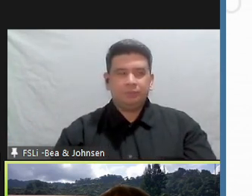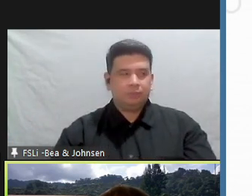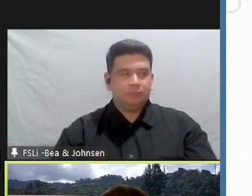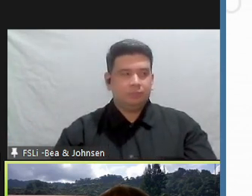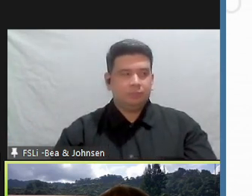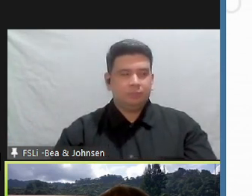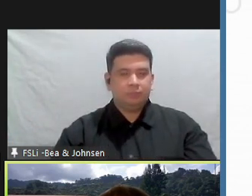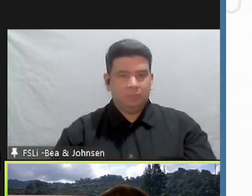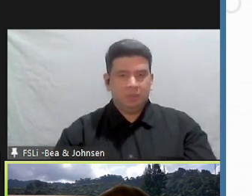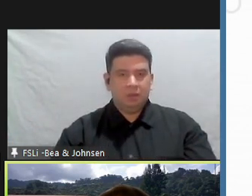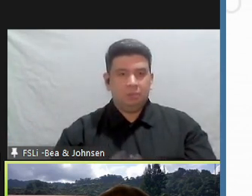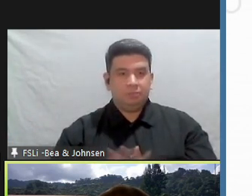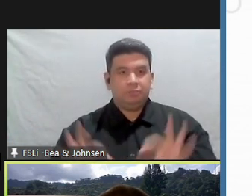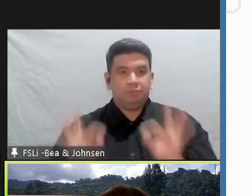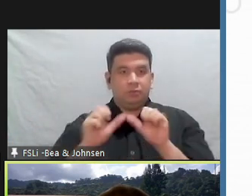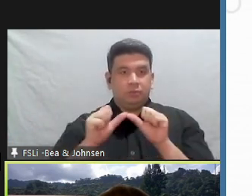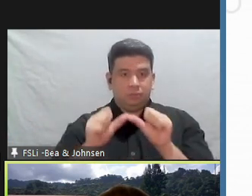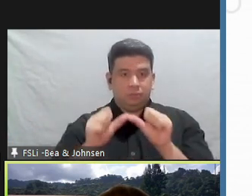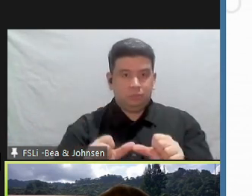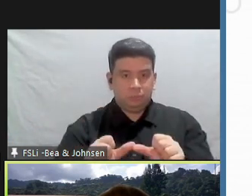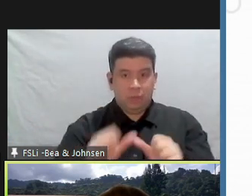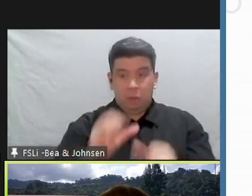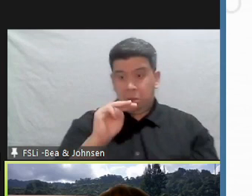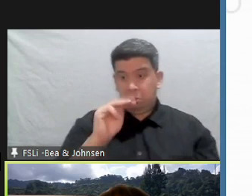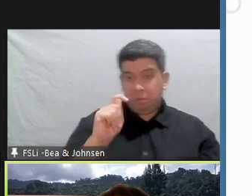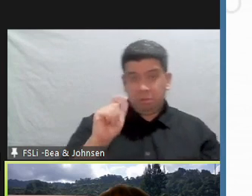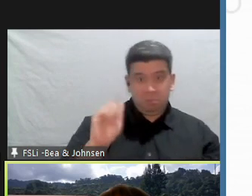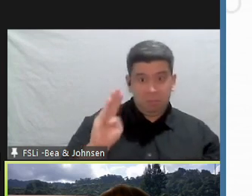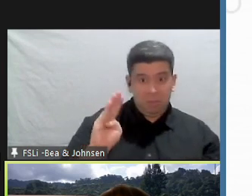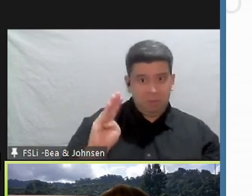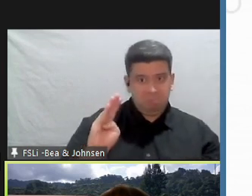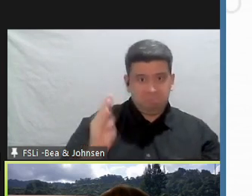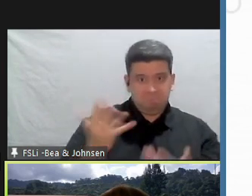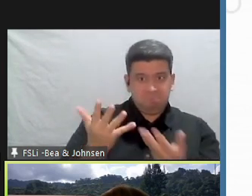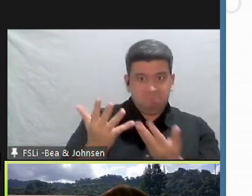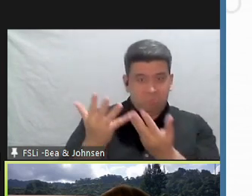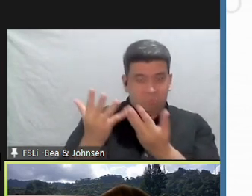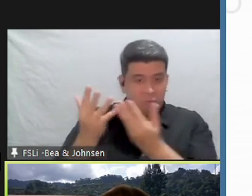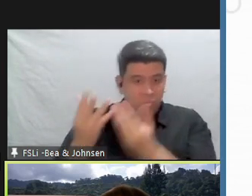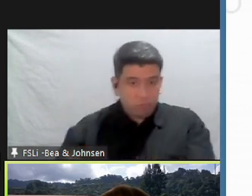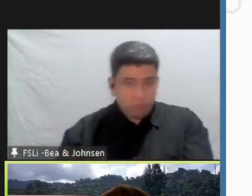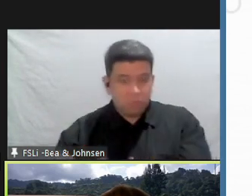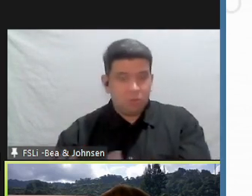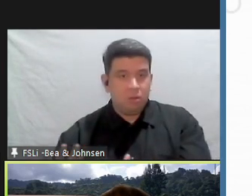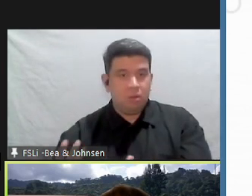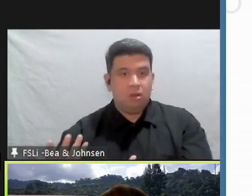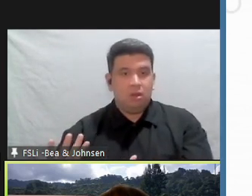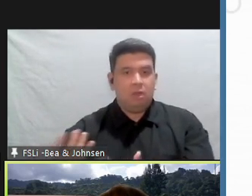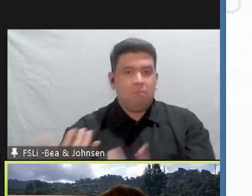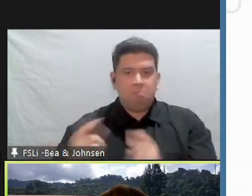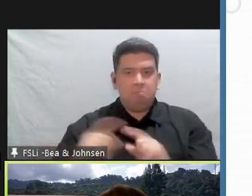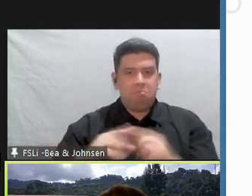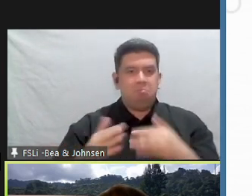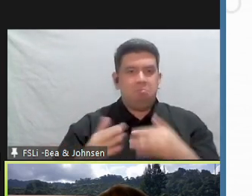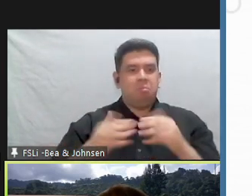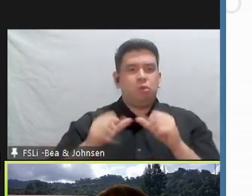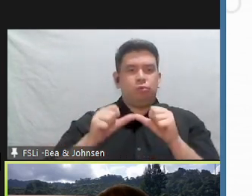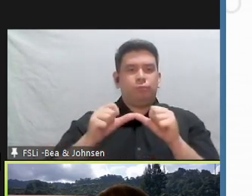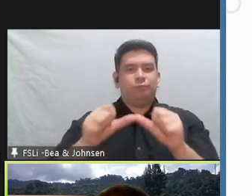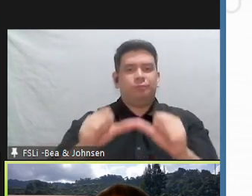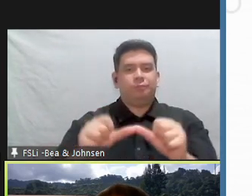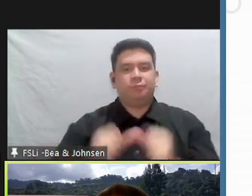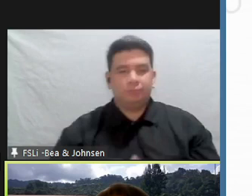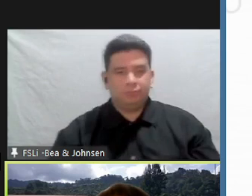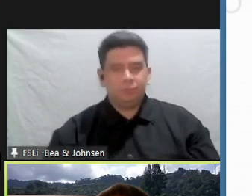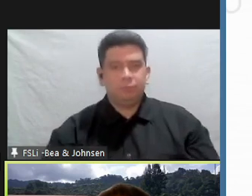no? Hindi porke nawala yung mother tongue ay itigil nila ang mga ito. Ngayon gusto kong ibahagi yung ano yung nagawa ng